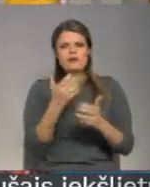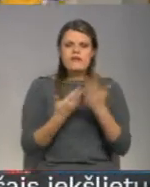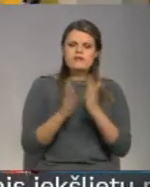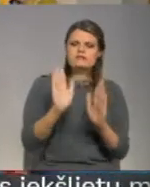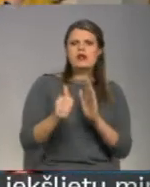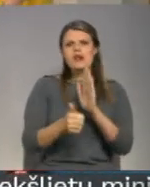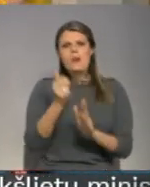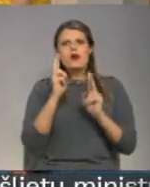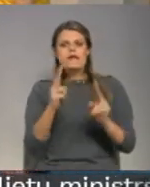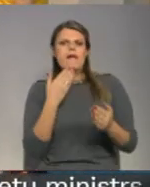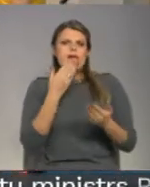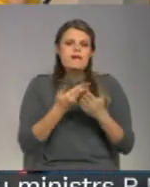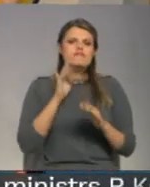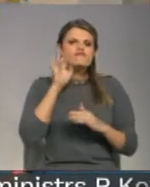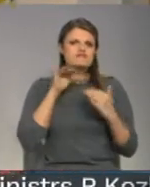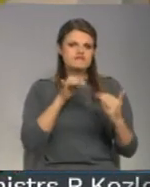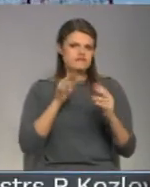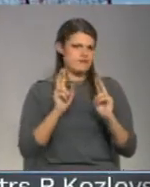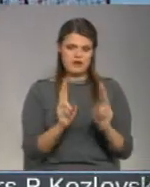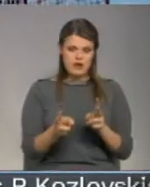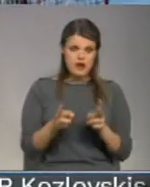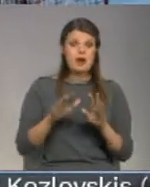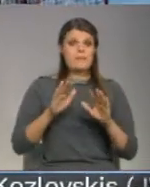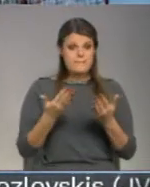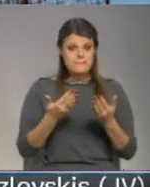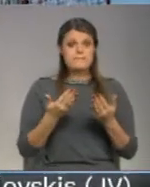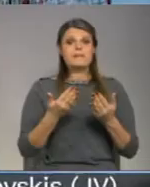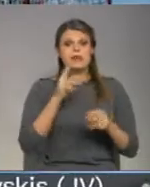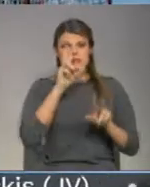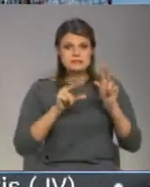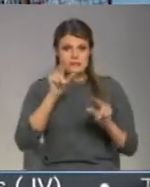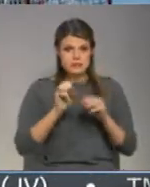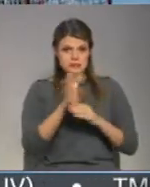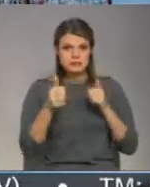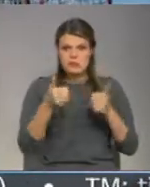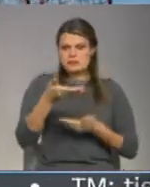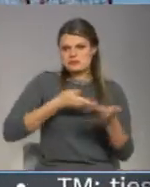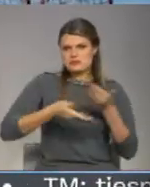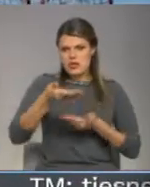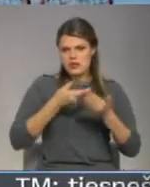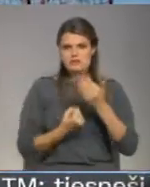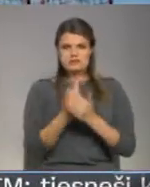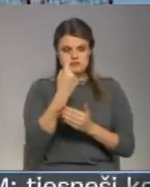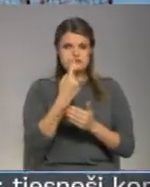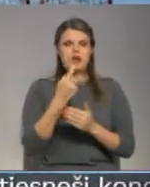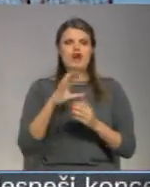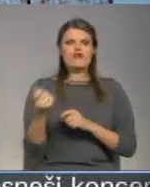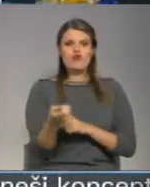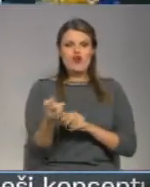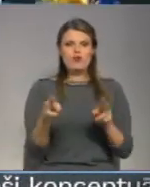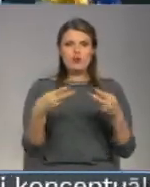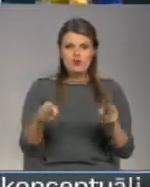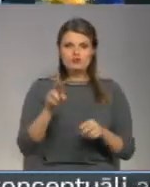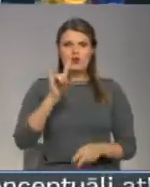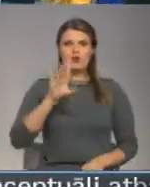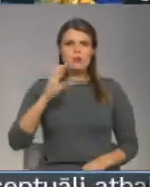norādījumus spēlētājiem par turpmāko spēles gaitu. Savukārt, testējot sistēmu, laba sadarbība izveidojusies ar floorbola klubu Rubene,